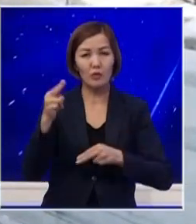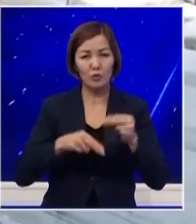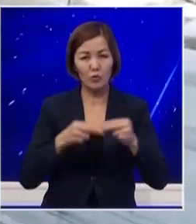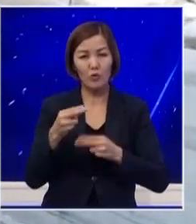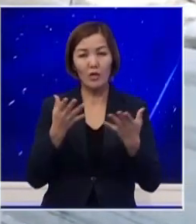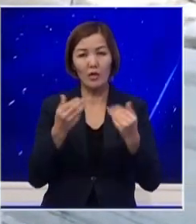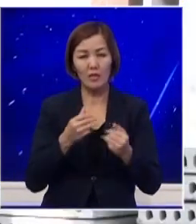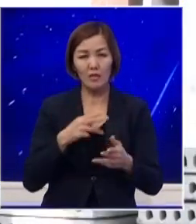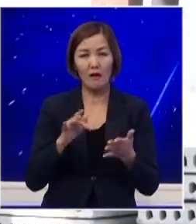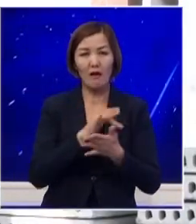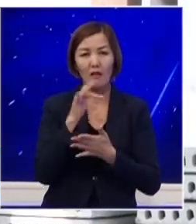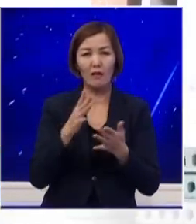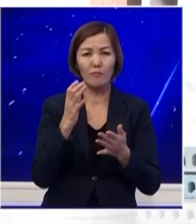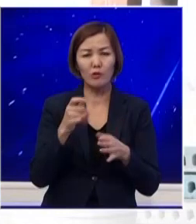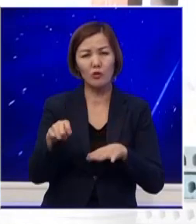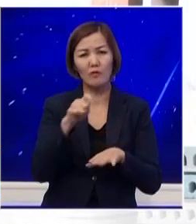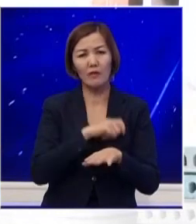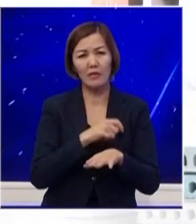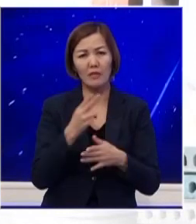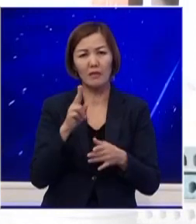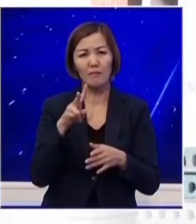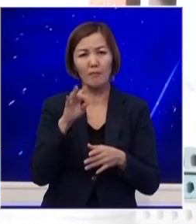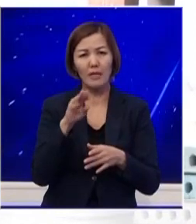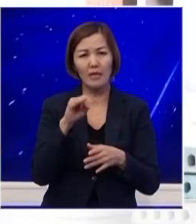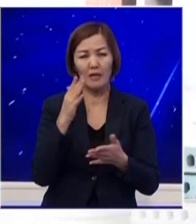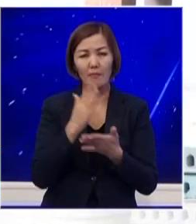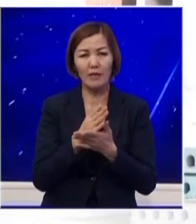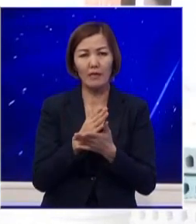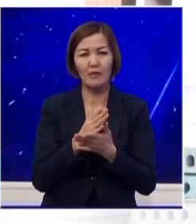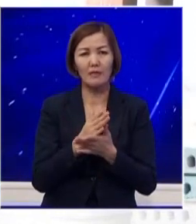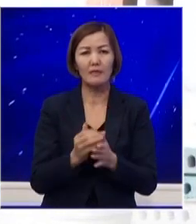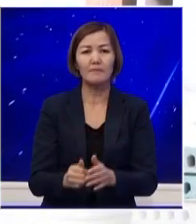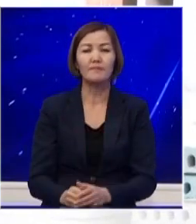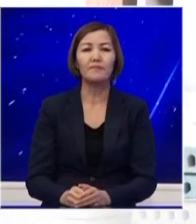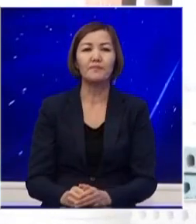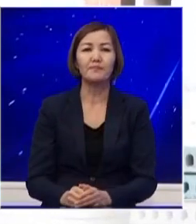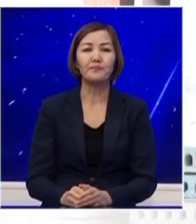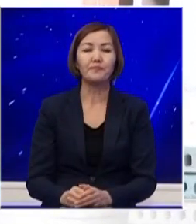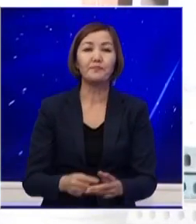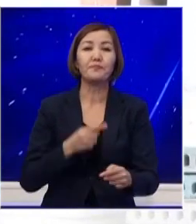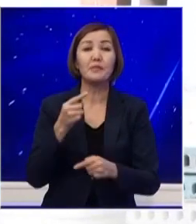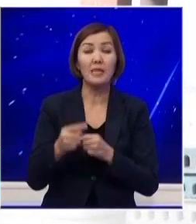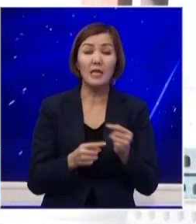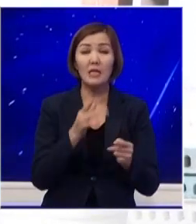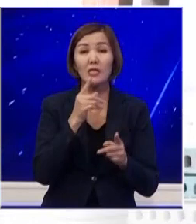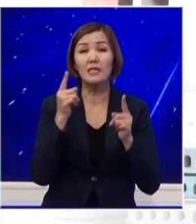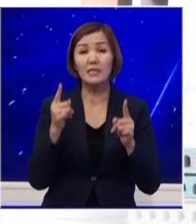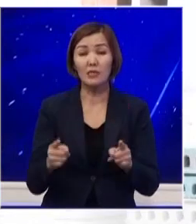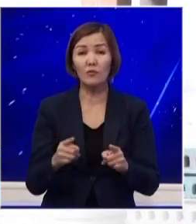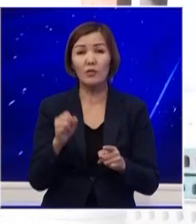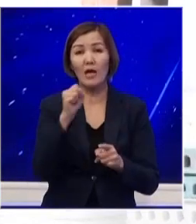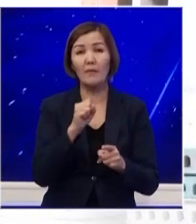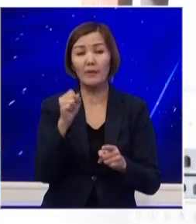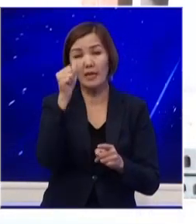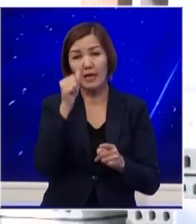бұны, қаланың ішінде 300 квадраттай плита бар шығар жиылып тұрғандай. Бірақ ендігі сезон маусымы осы апрель